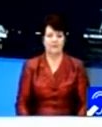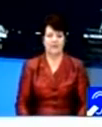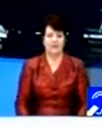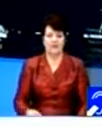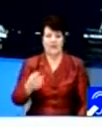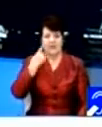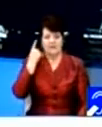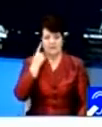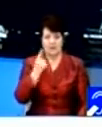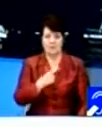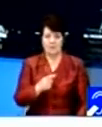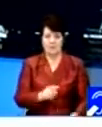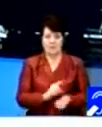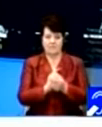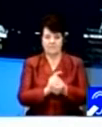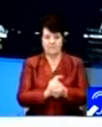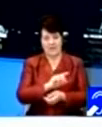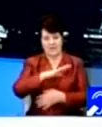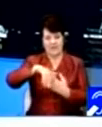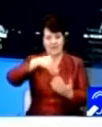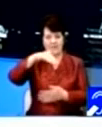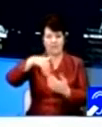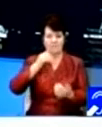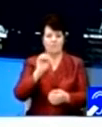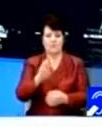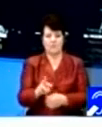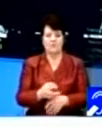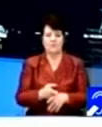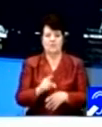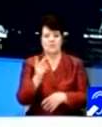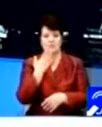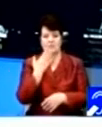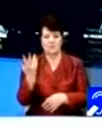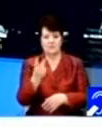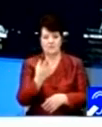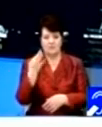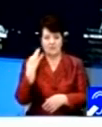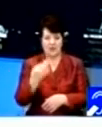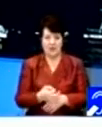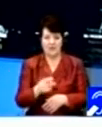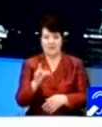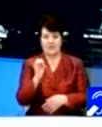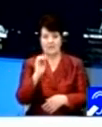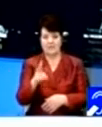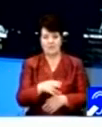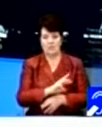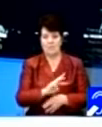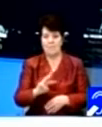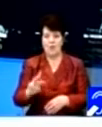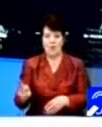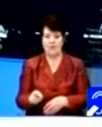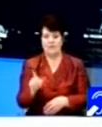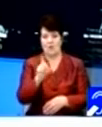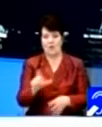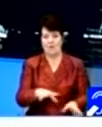Japonia se confruntă cu cel mai violent taifun din ultimii 25 de ani. Din cauza riscurilor extreme, 1 milion de oameni au fost evacuați, sute